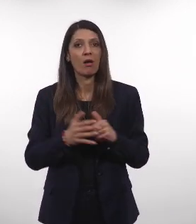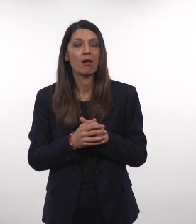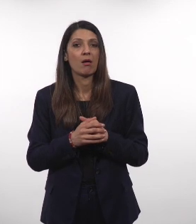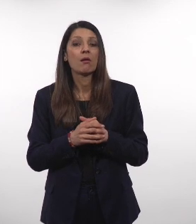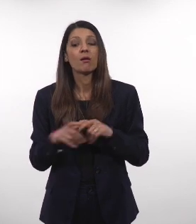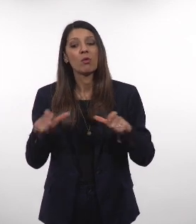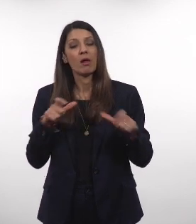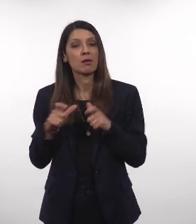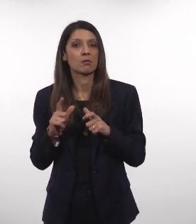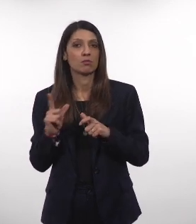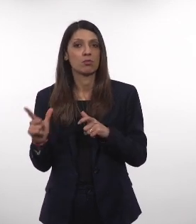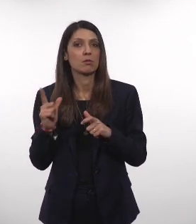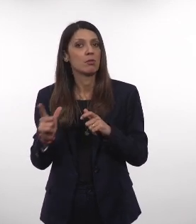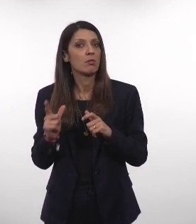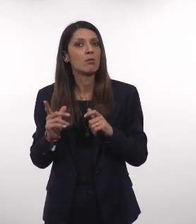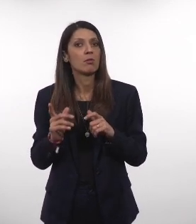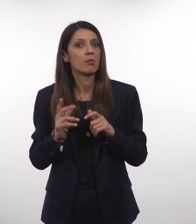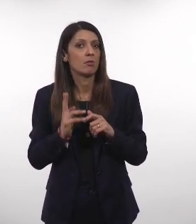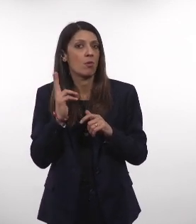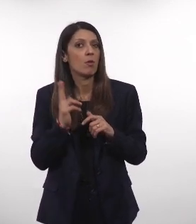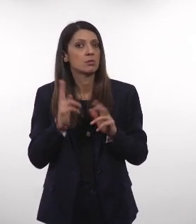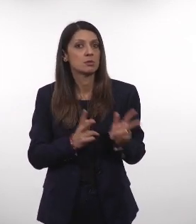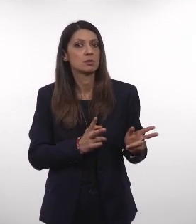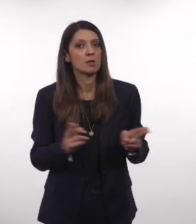mon collègue à faire ces séances